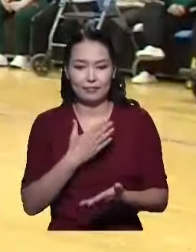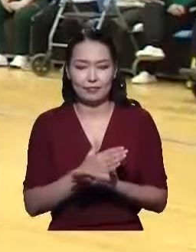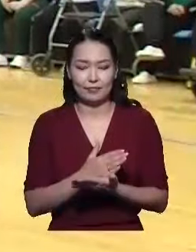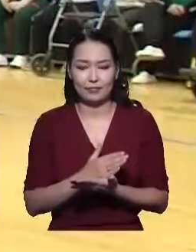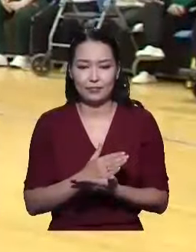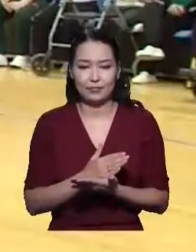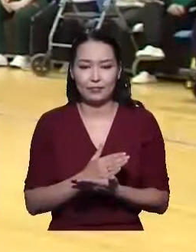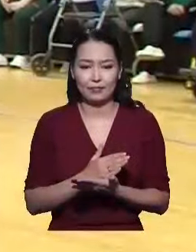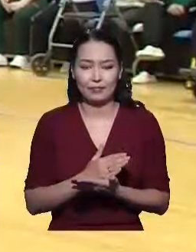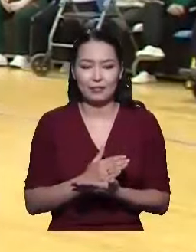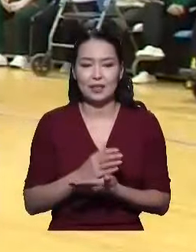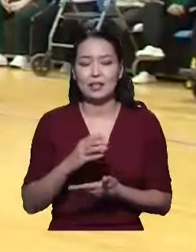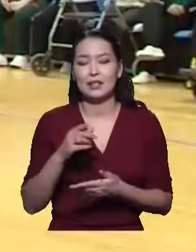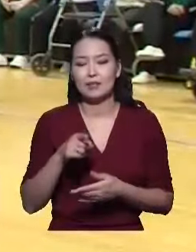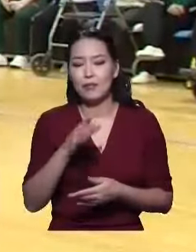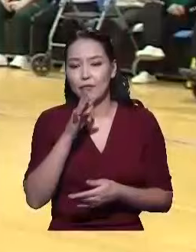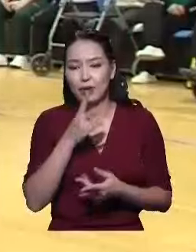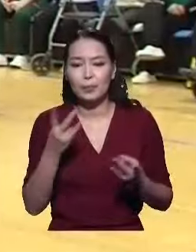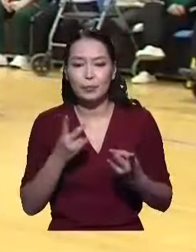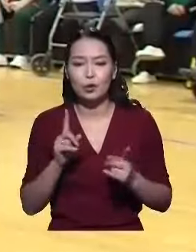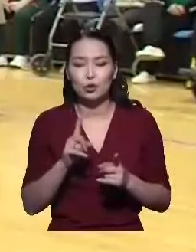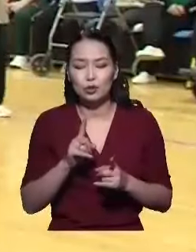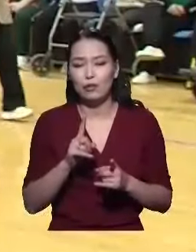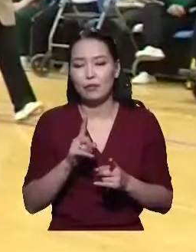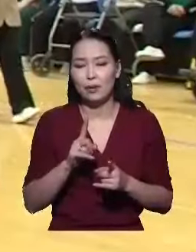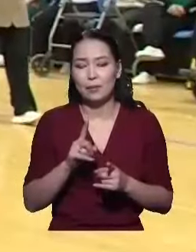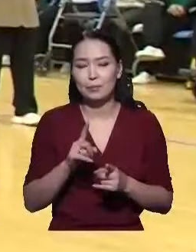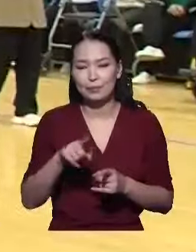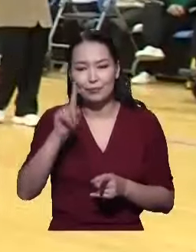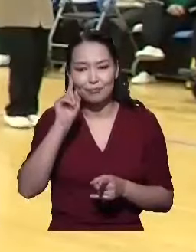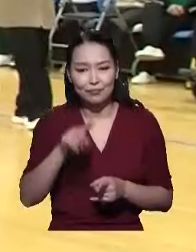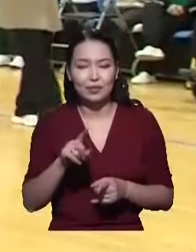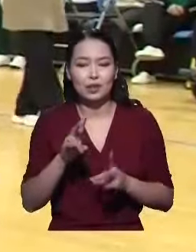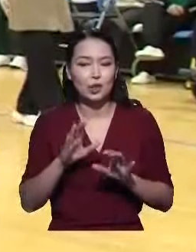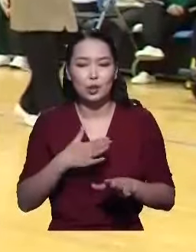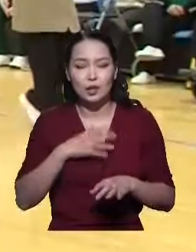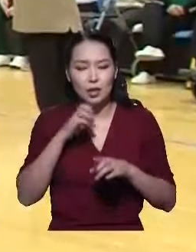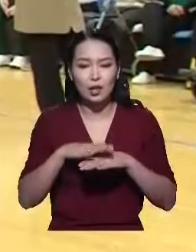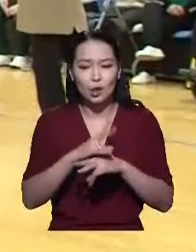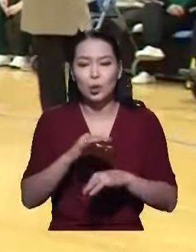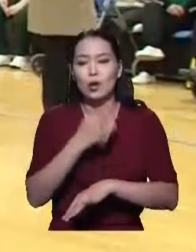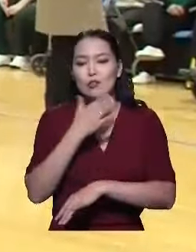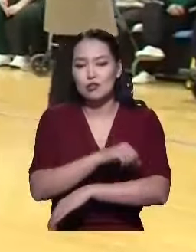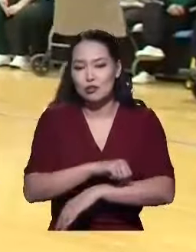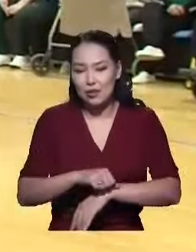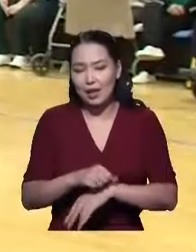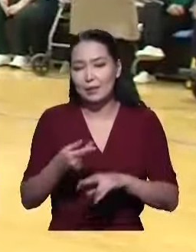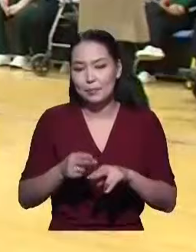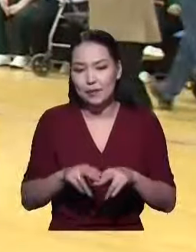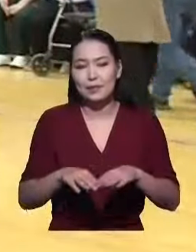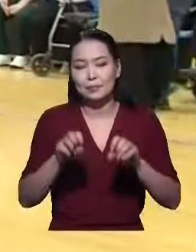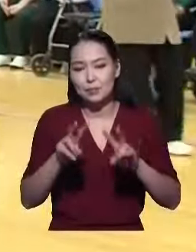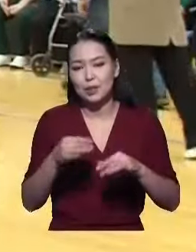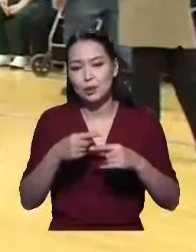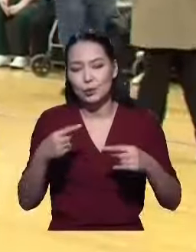Это только первый шаг. Нужно время для того, чтобы данная методика была признана не только в нашей стране, но и за рубежом. Несмотря на это, специалисты из других